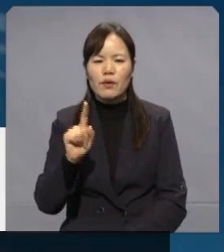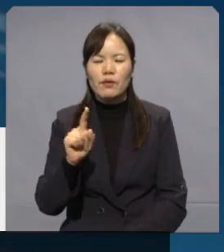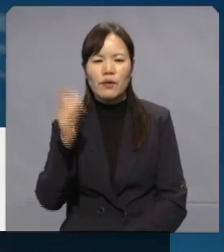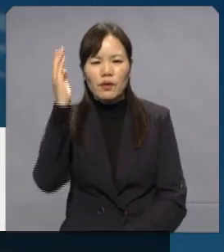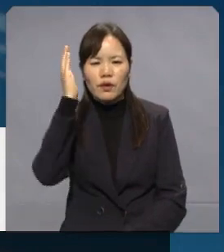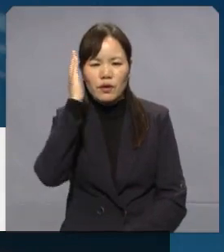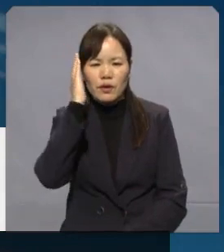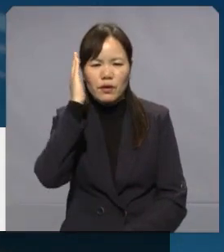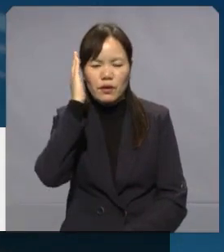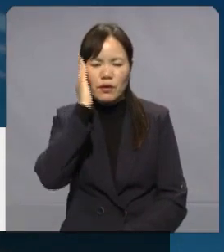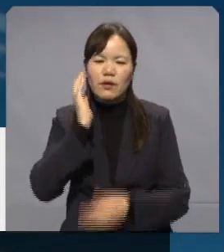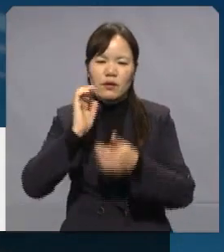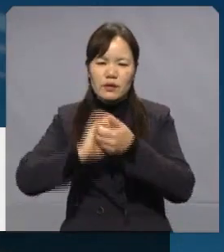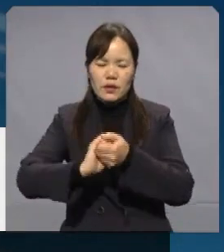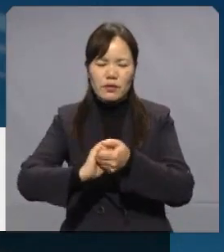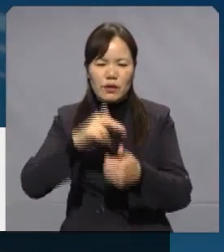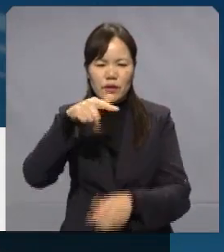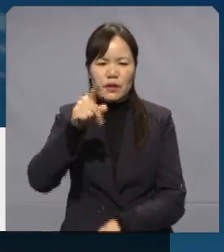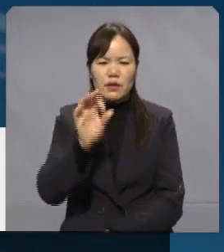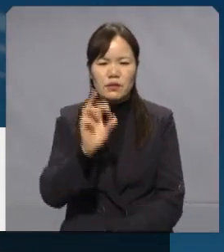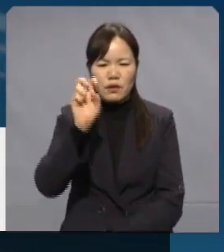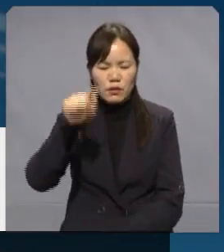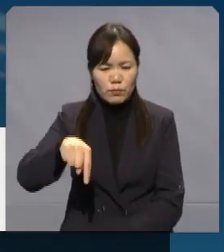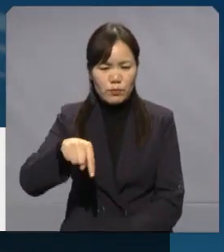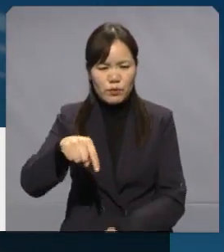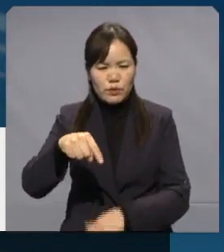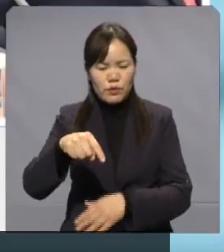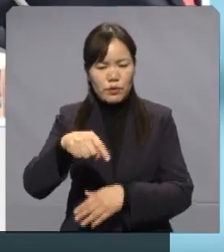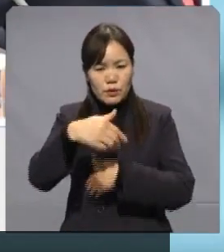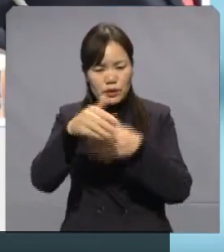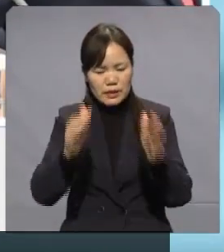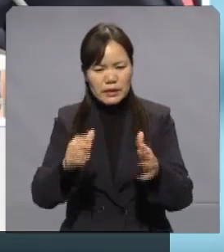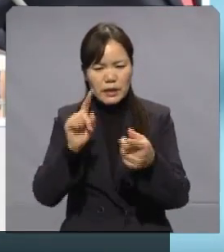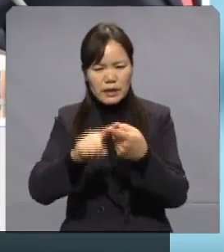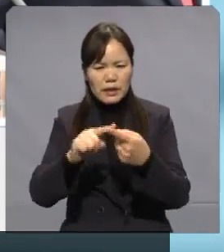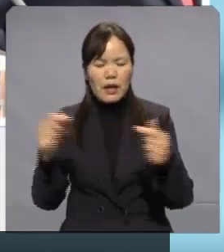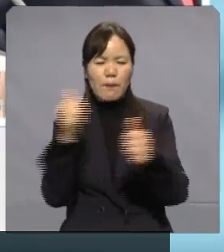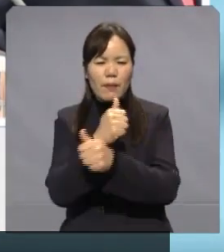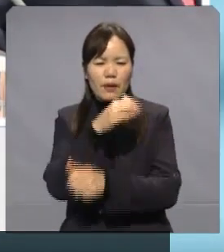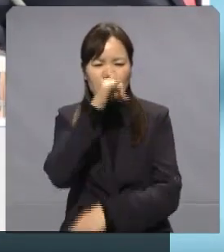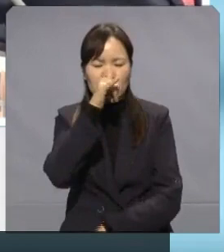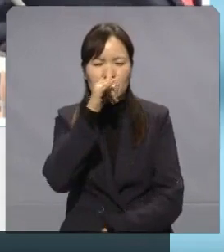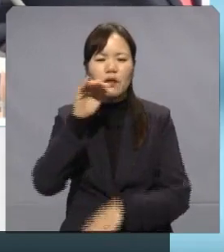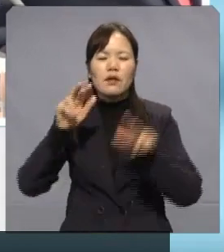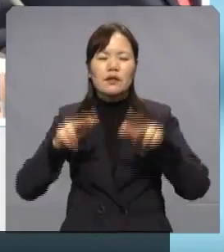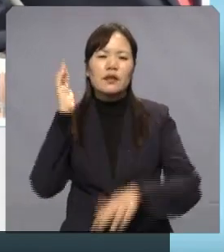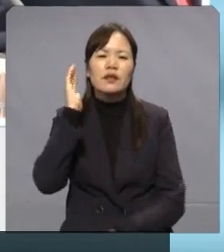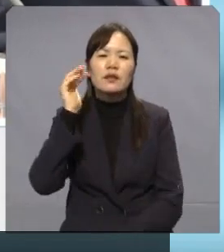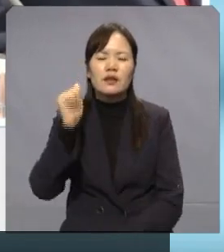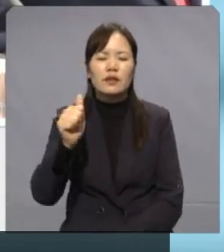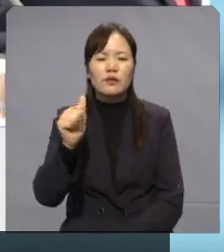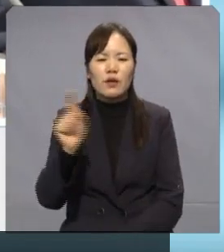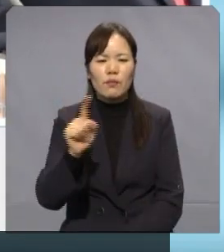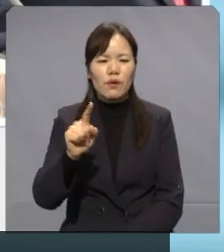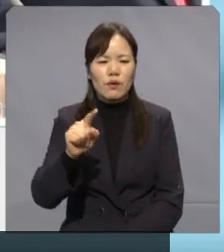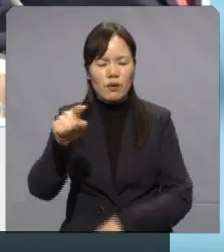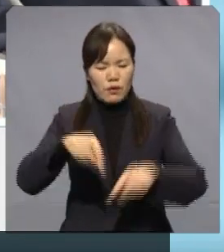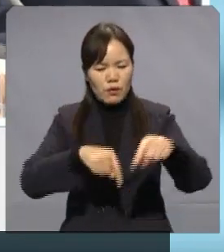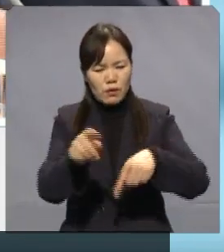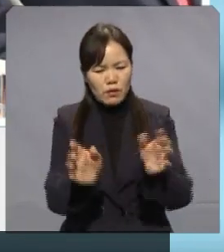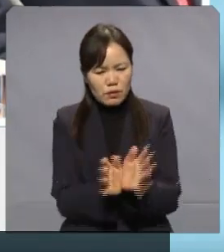청와대 정무수석실에 대한 대대적인 인적 쇄신이 있었습니다. 그러다 보니까 대통령이 이제는 뭔가 좀 정당